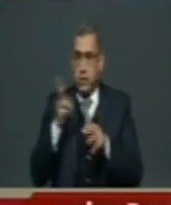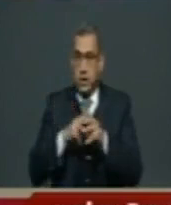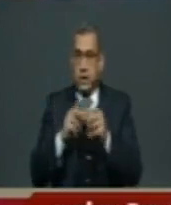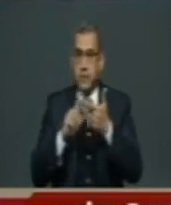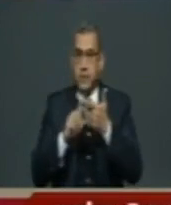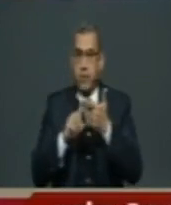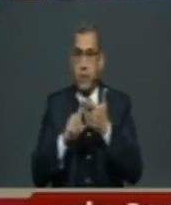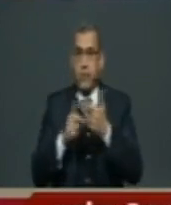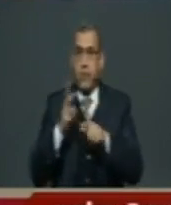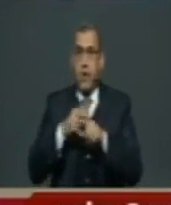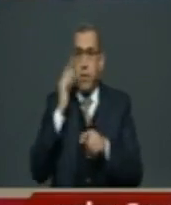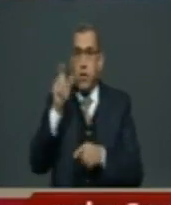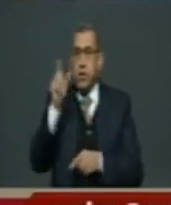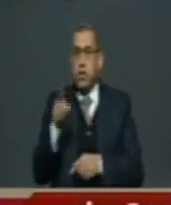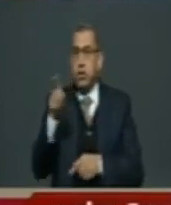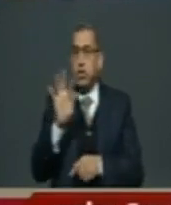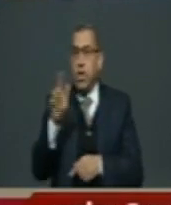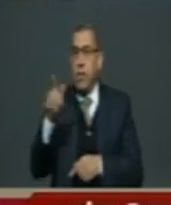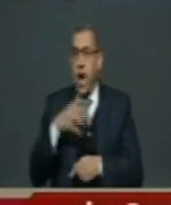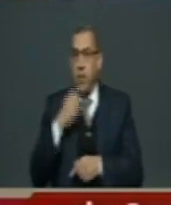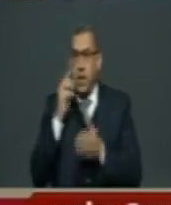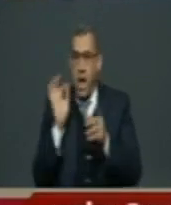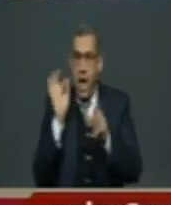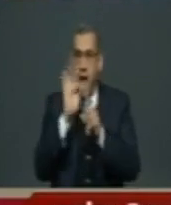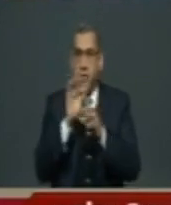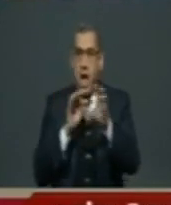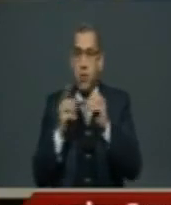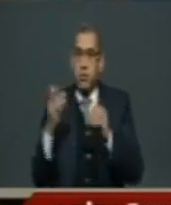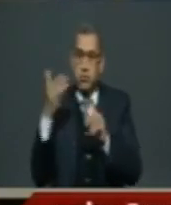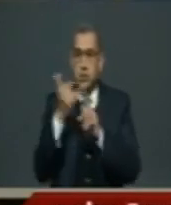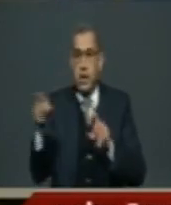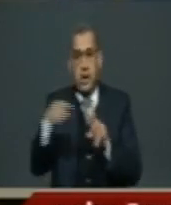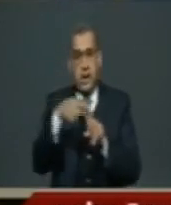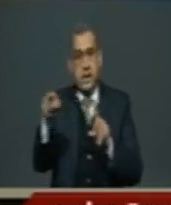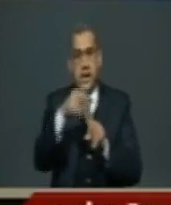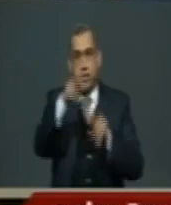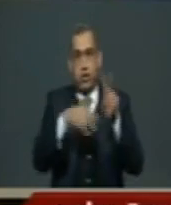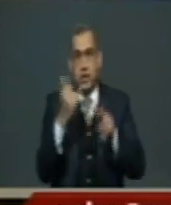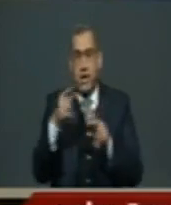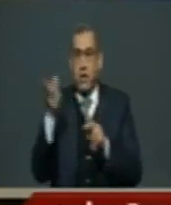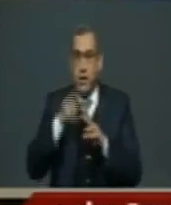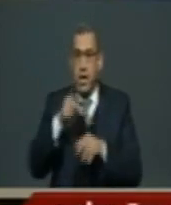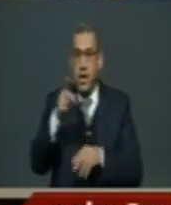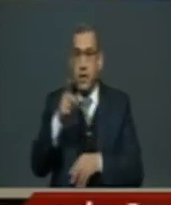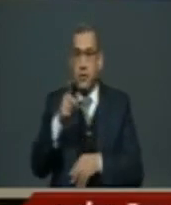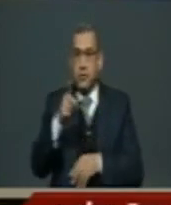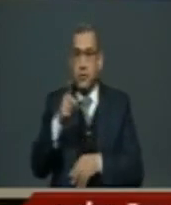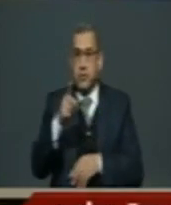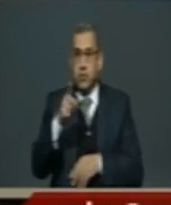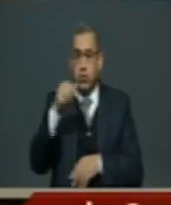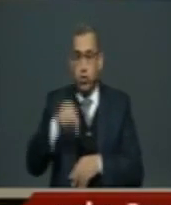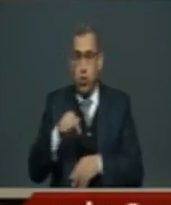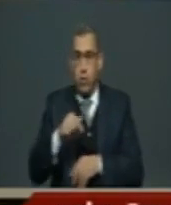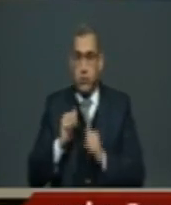قدرة المواطن على الوصول لها، ثم ما تفضلتم سيادتكم اليوم النهاردة